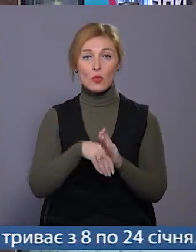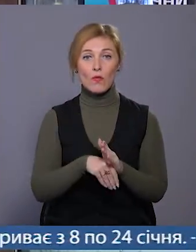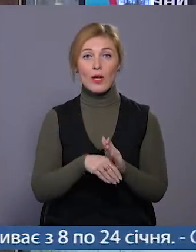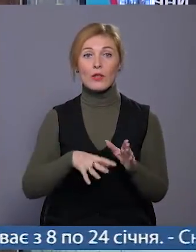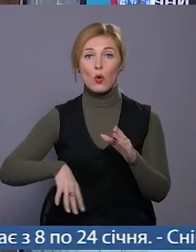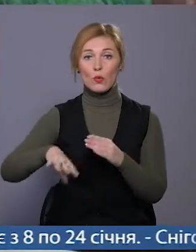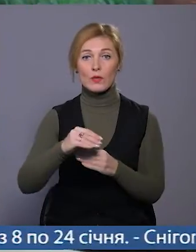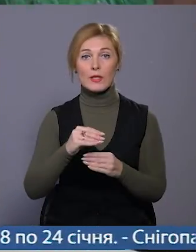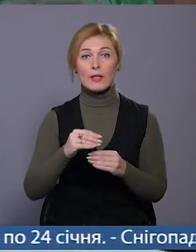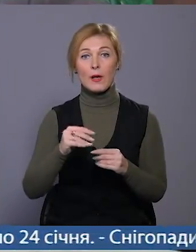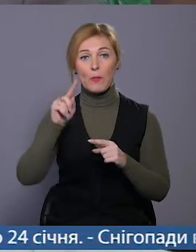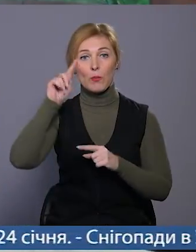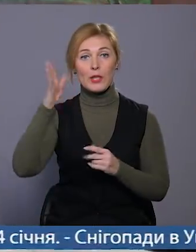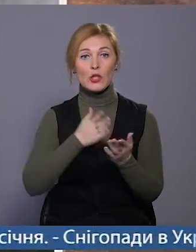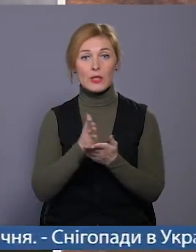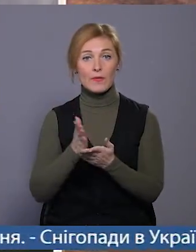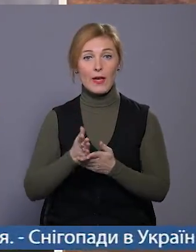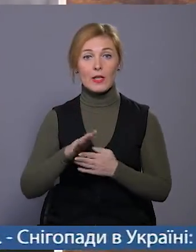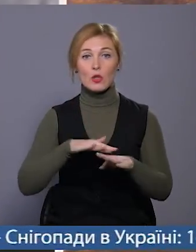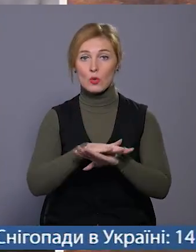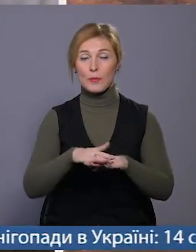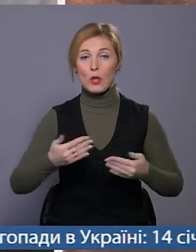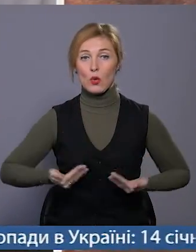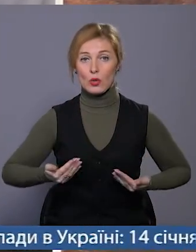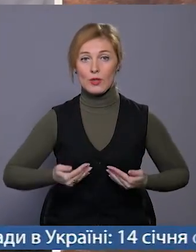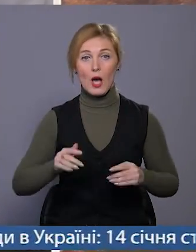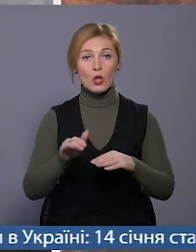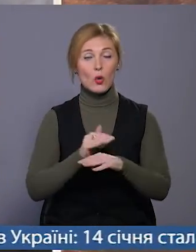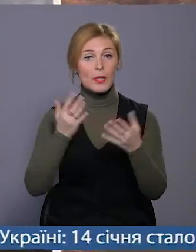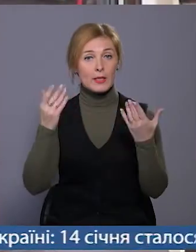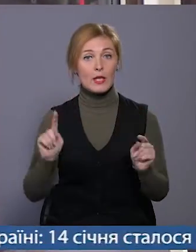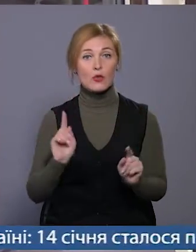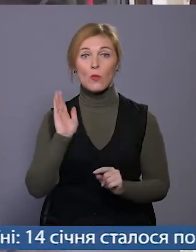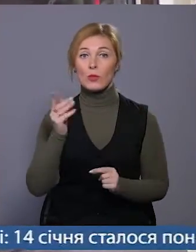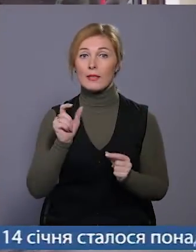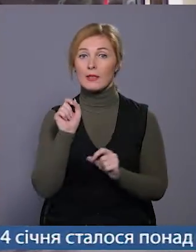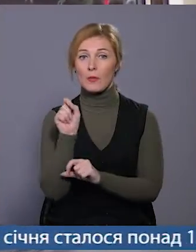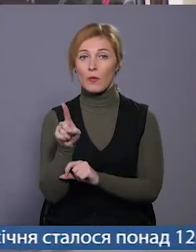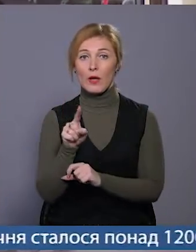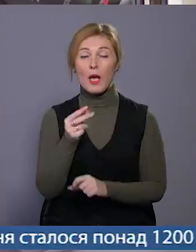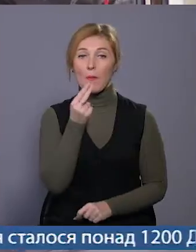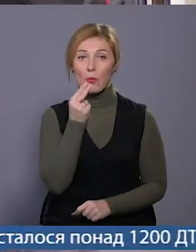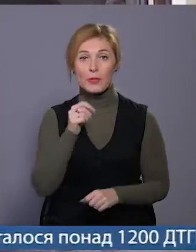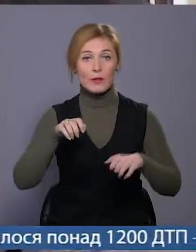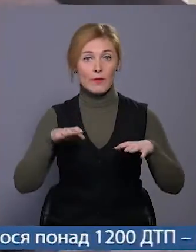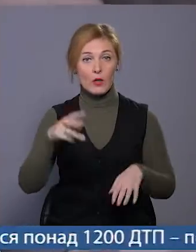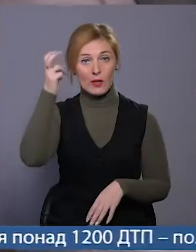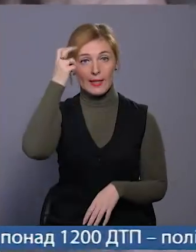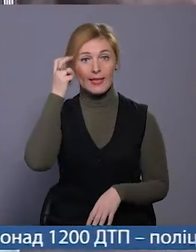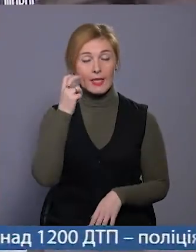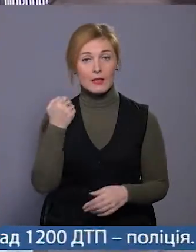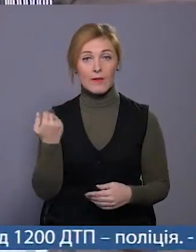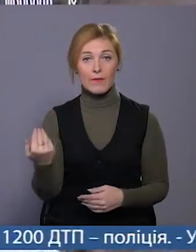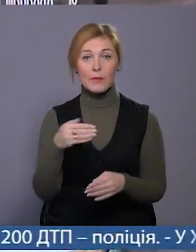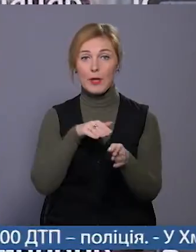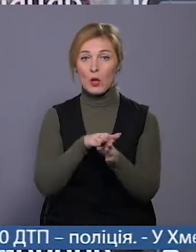публічних сферах суспільного життя. Доброго дня, ще будете замовляти? Підобідати вирішив киянин Олександр. Він